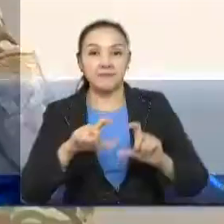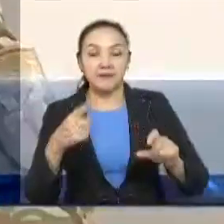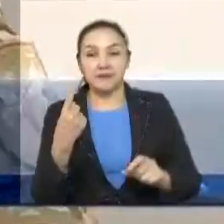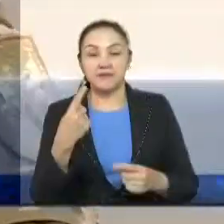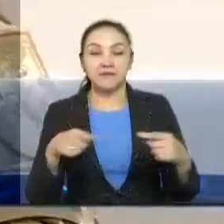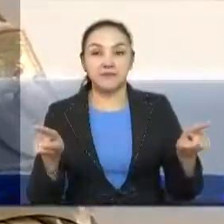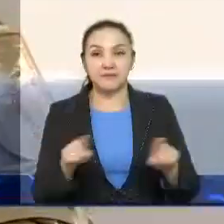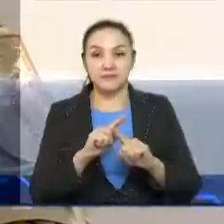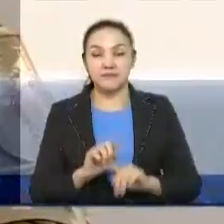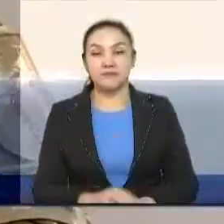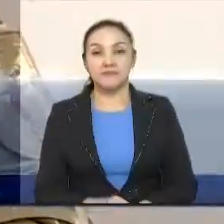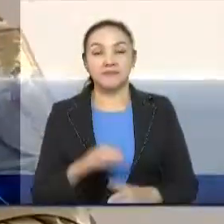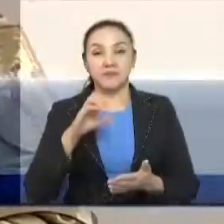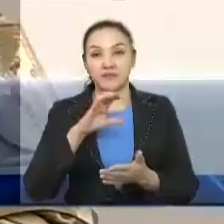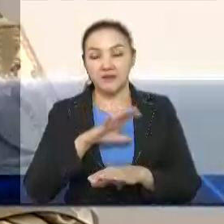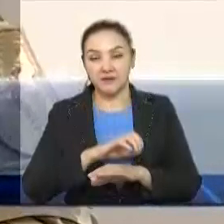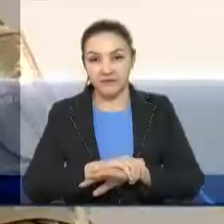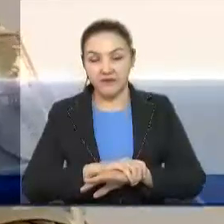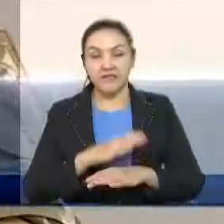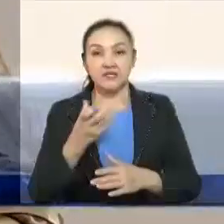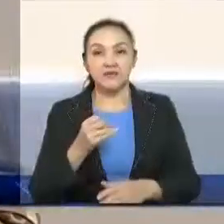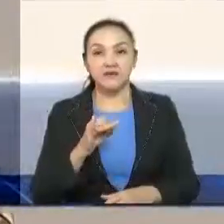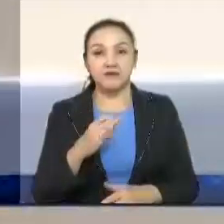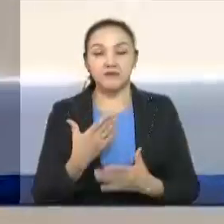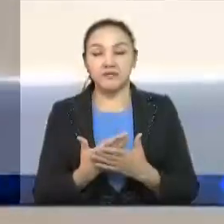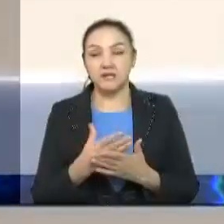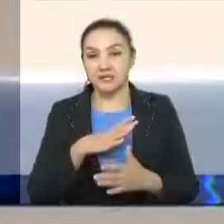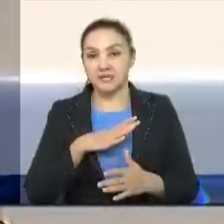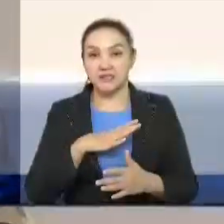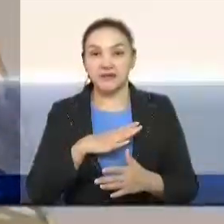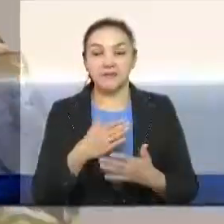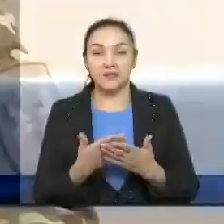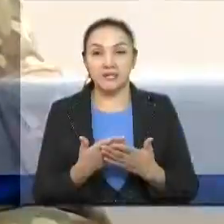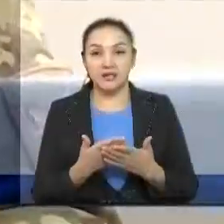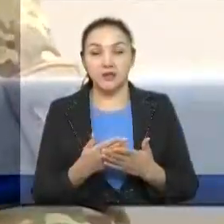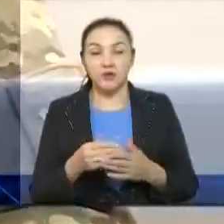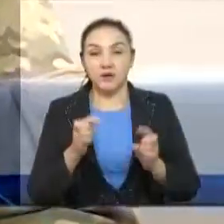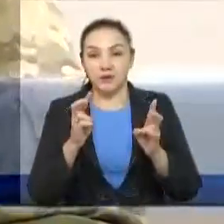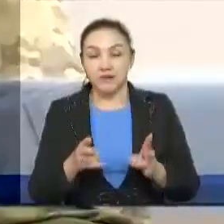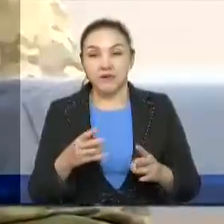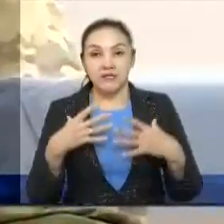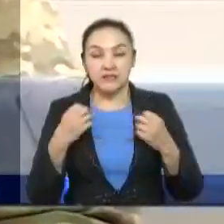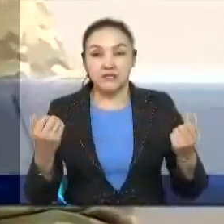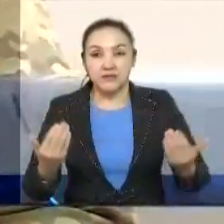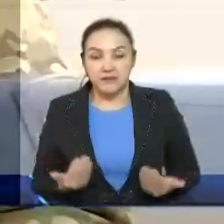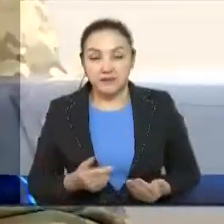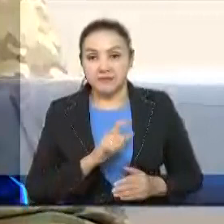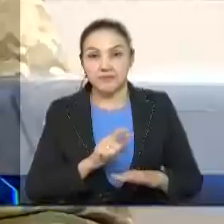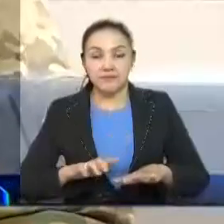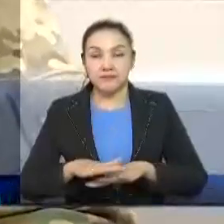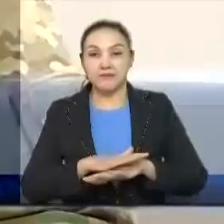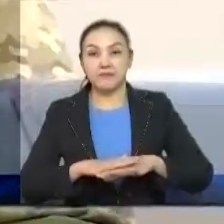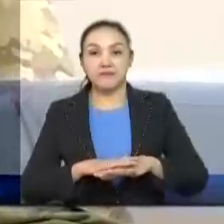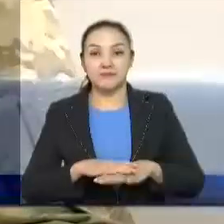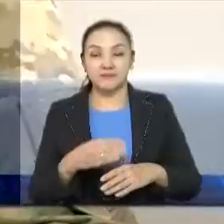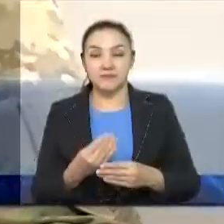музей. Факты взрывов и пожаров таких котельных несут потенциальную угрозу жизни и здоровью людей. В этой связи